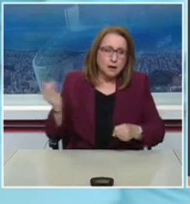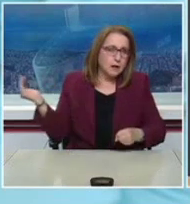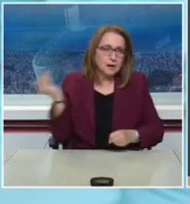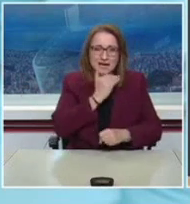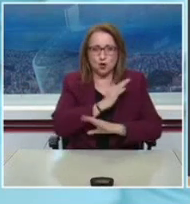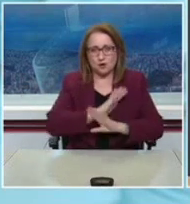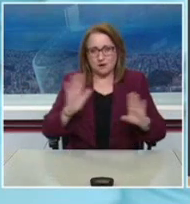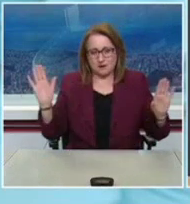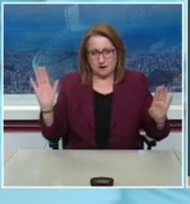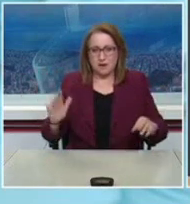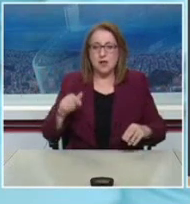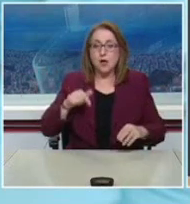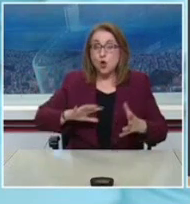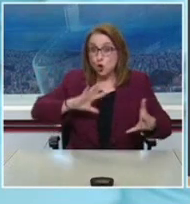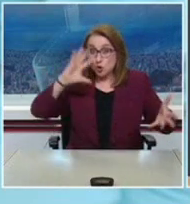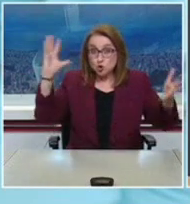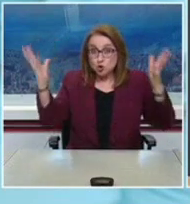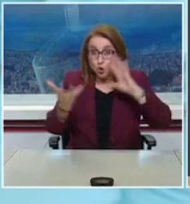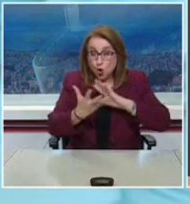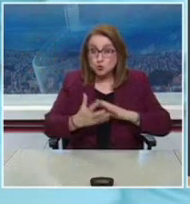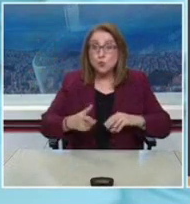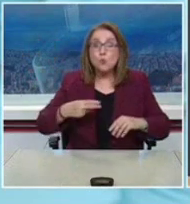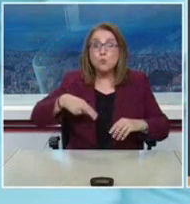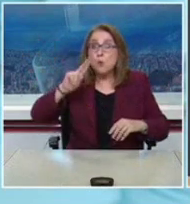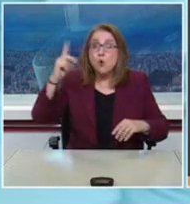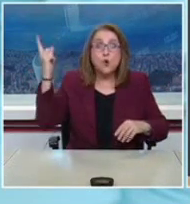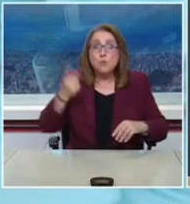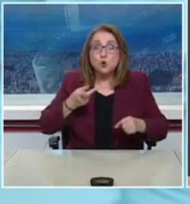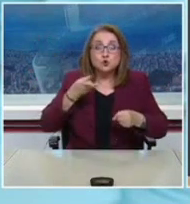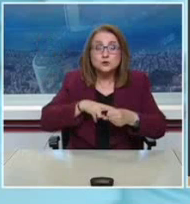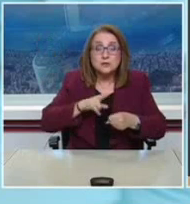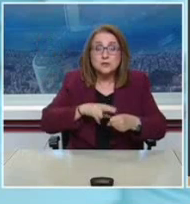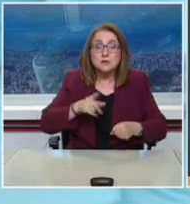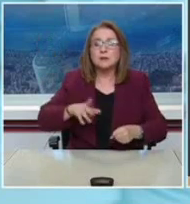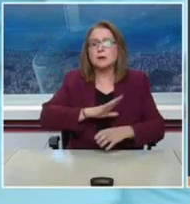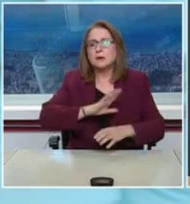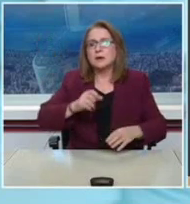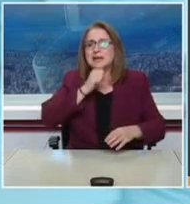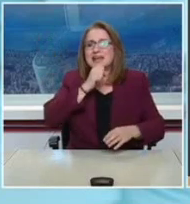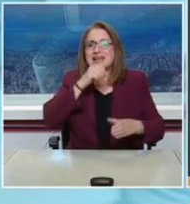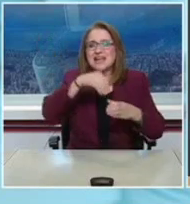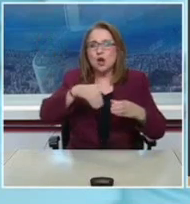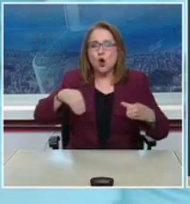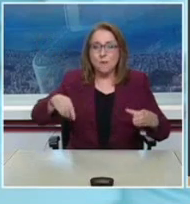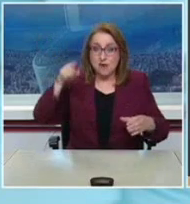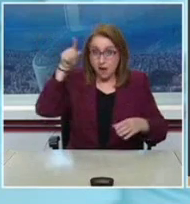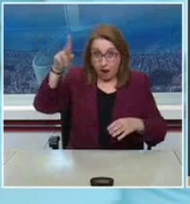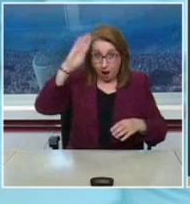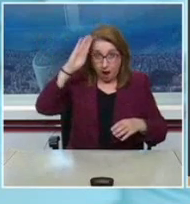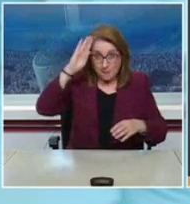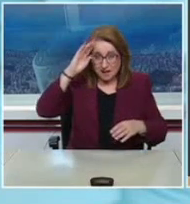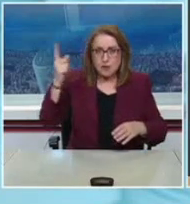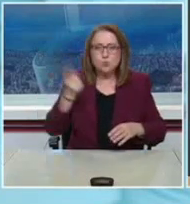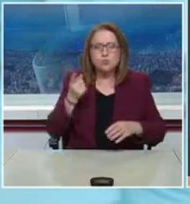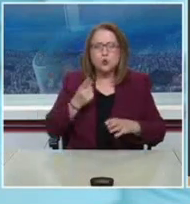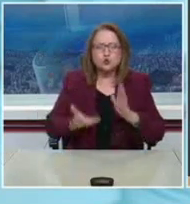σκληρά από τον καινούριο ιό είναι τα γυροκομεία, όπως στις Ηνωμένες Πολιτείες Αμερικής με υψηλά ποσοστά θανάτων. Δεν θέλω